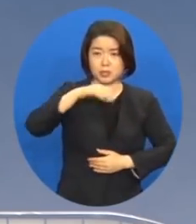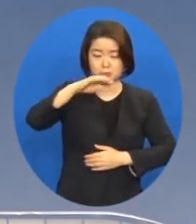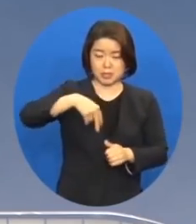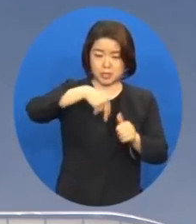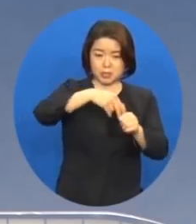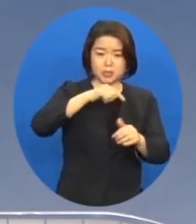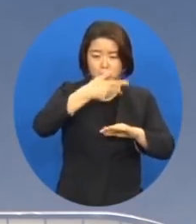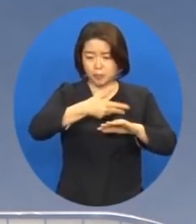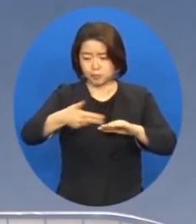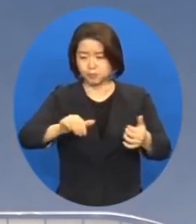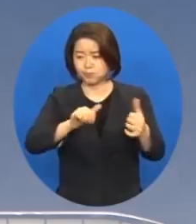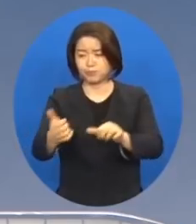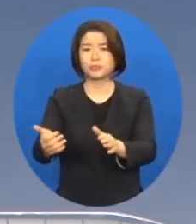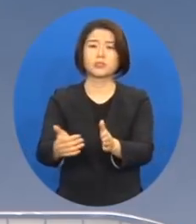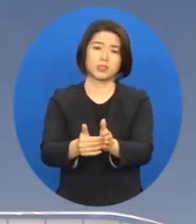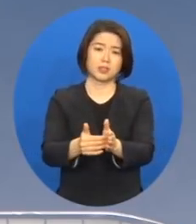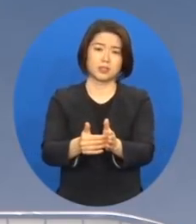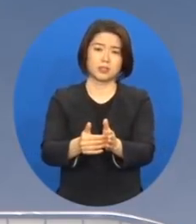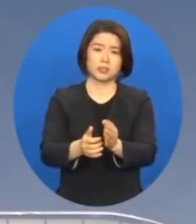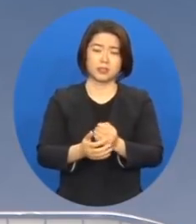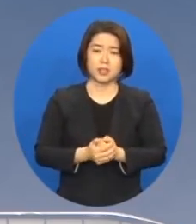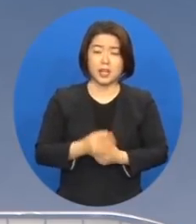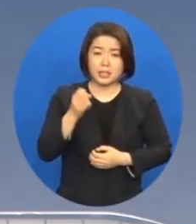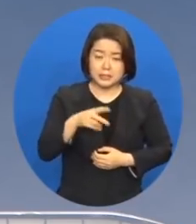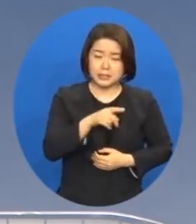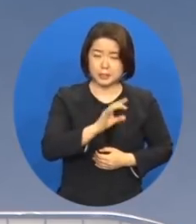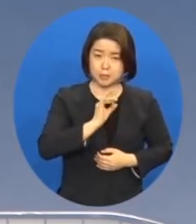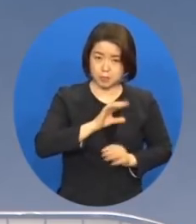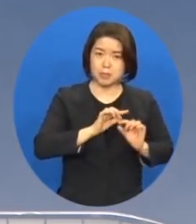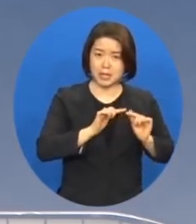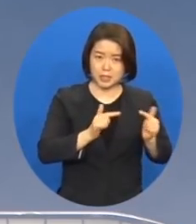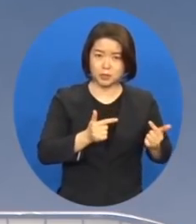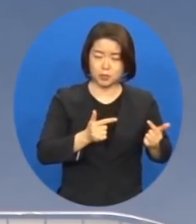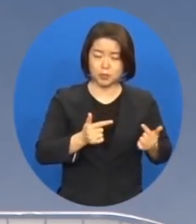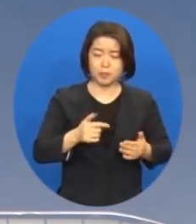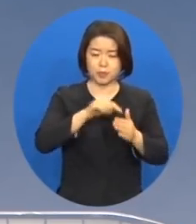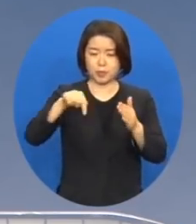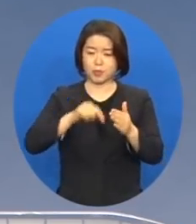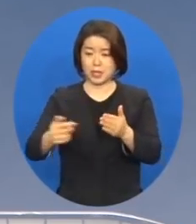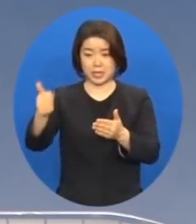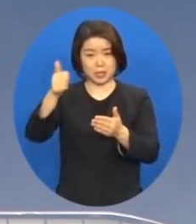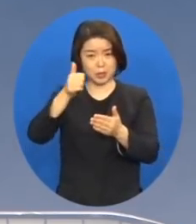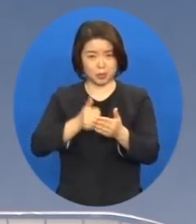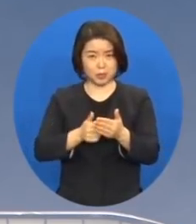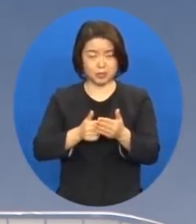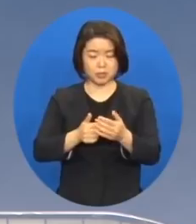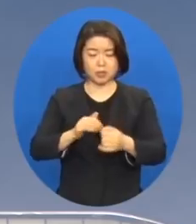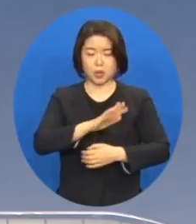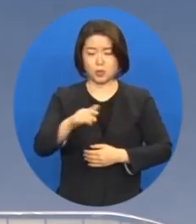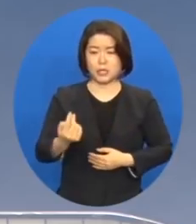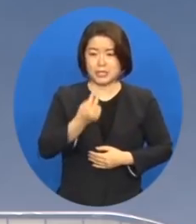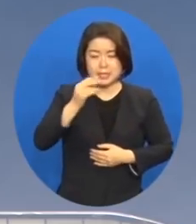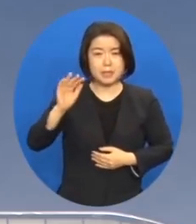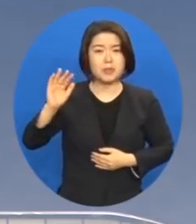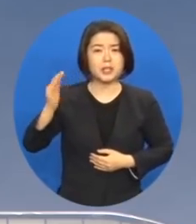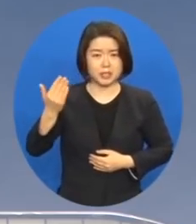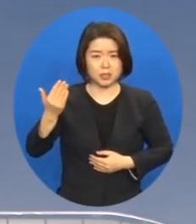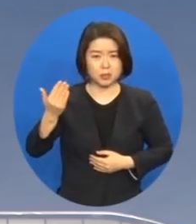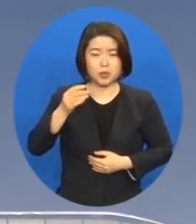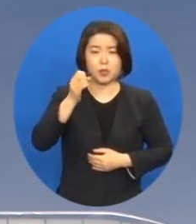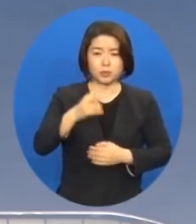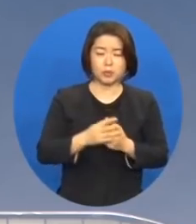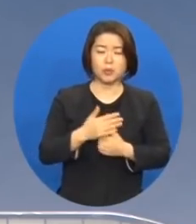흘려 죽으셨어요. 그리고 그뿐만 아니고 우리 안에 오셔서 우리의 생명이 되시고